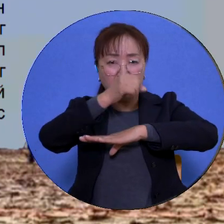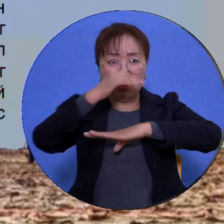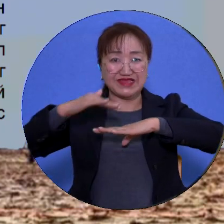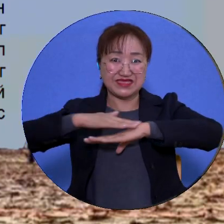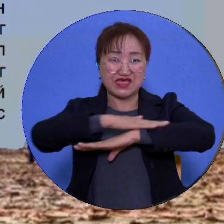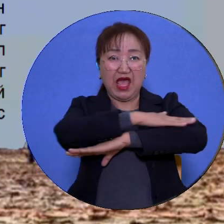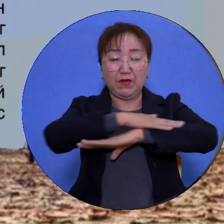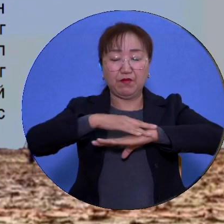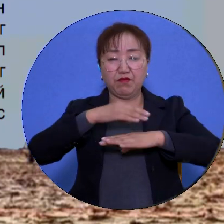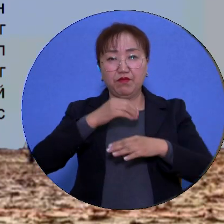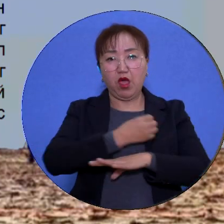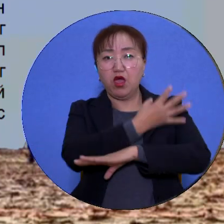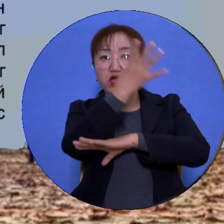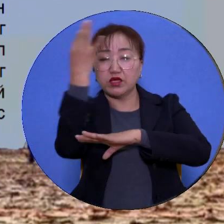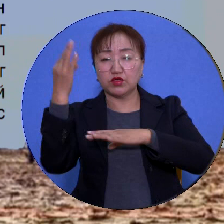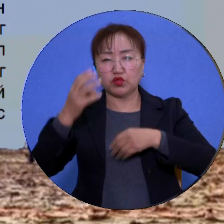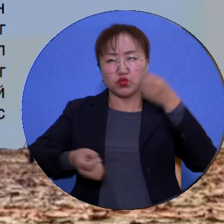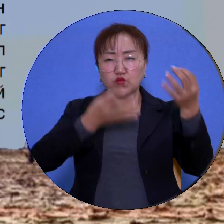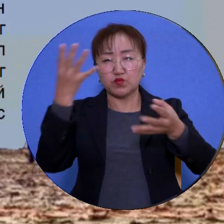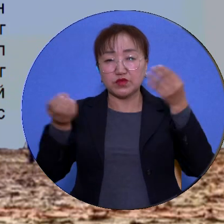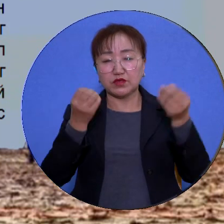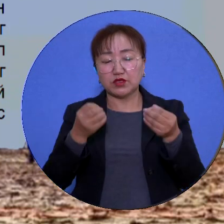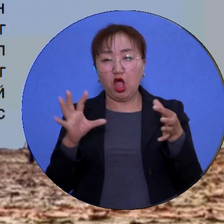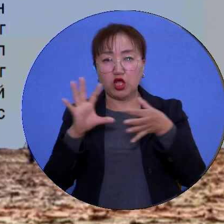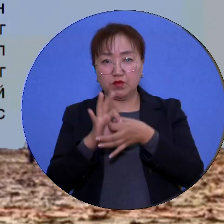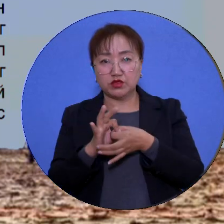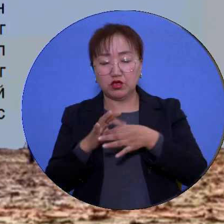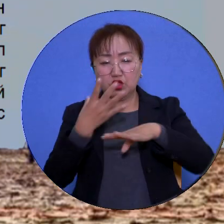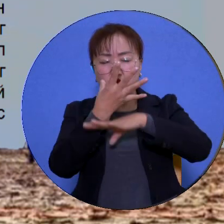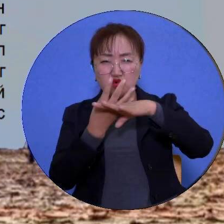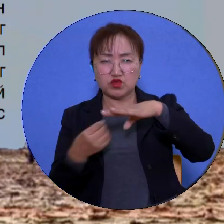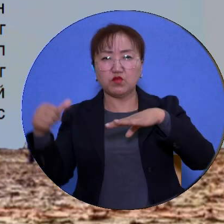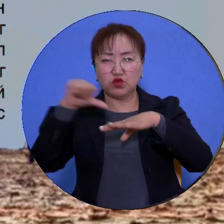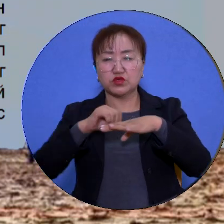өмір зэргай шалтхаарлан хүрс бахүрдаж өржилшимый аладаж байна.